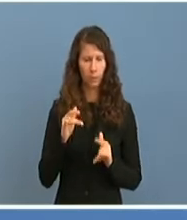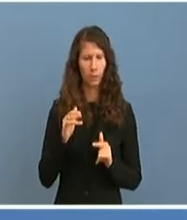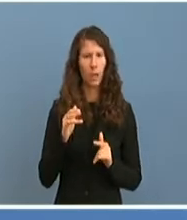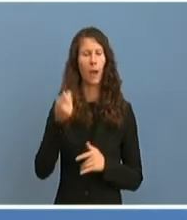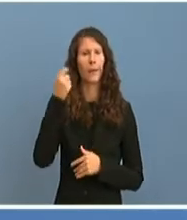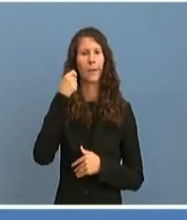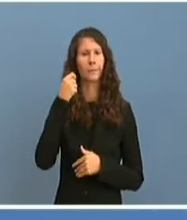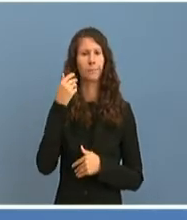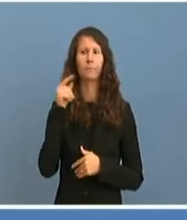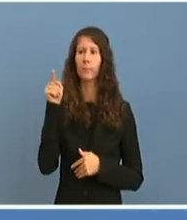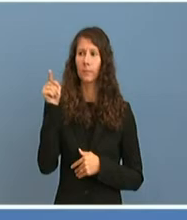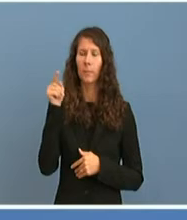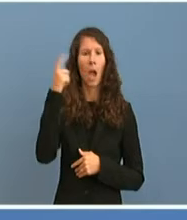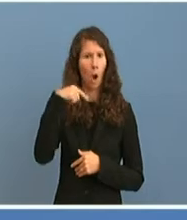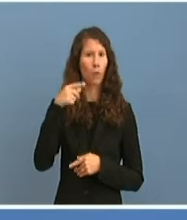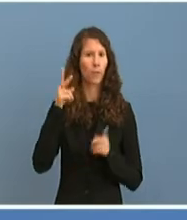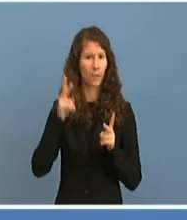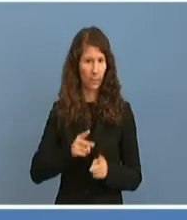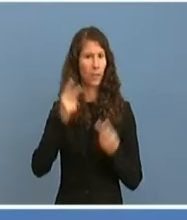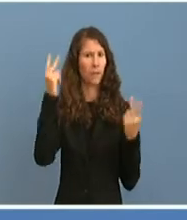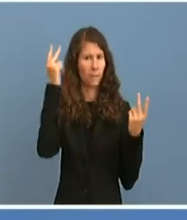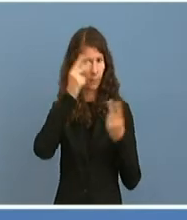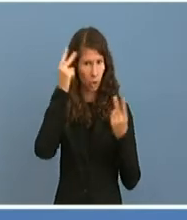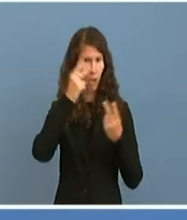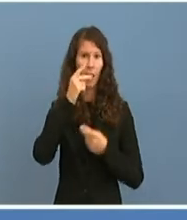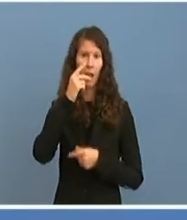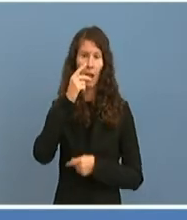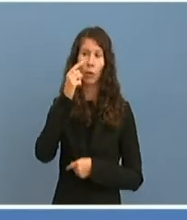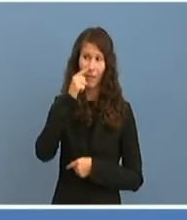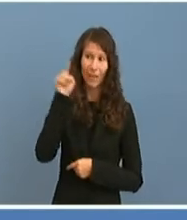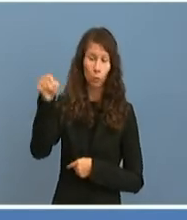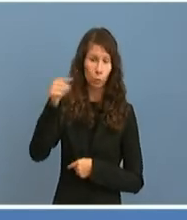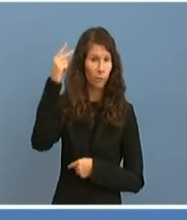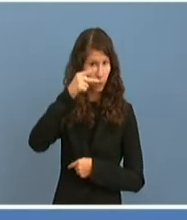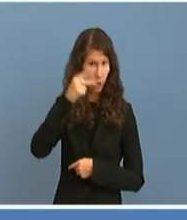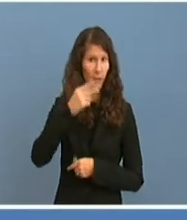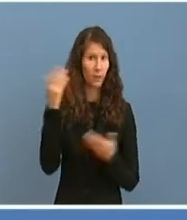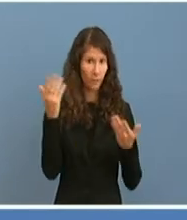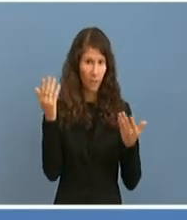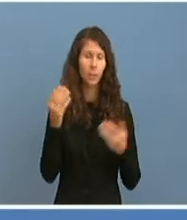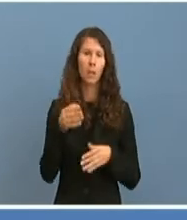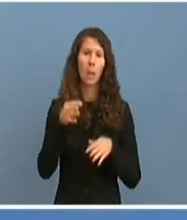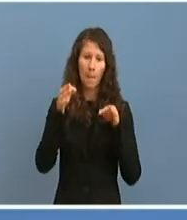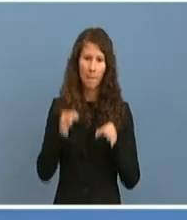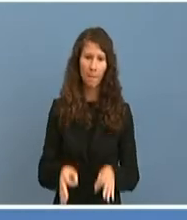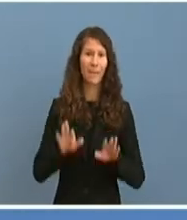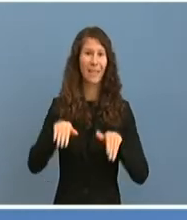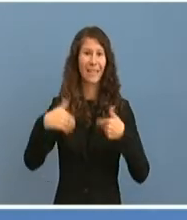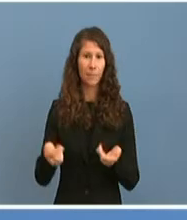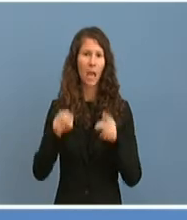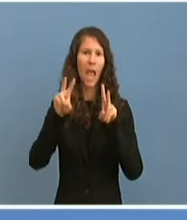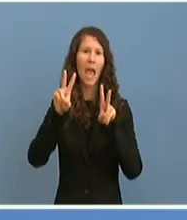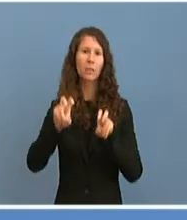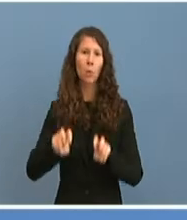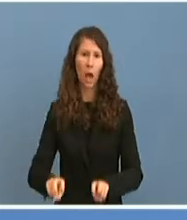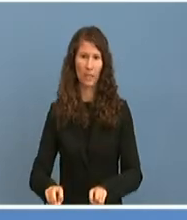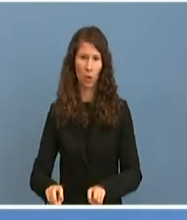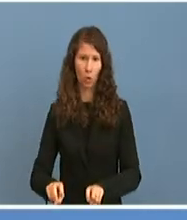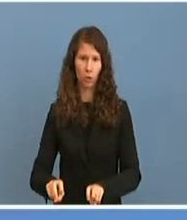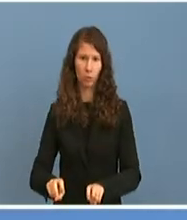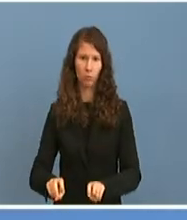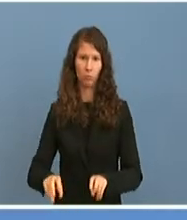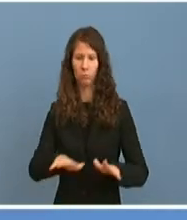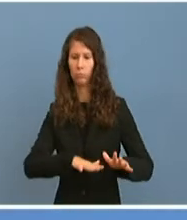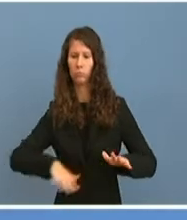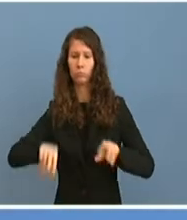gut, Sie haben mich richtig verstanden. Wenn Sie verstanden haben, dass, sollte es zu Explorationen kommen, dass alles